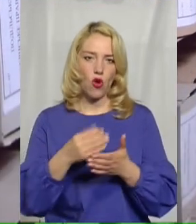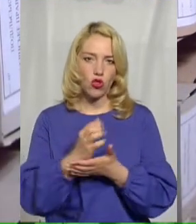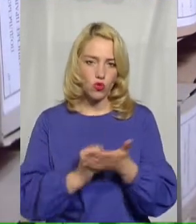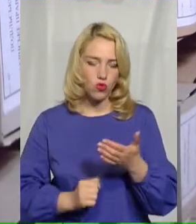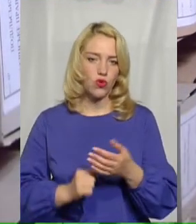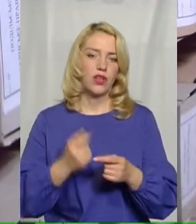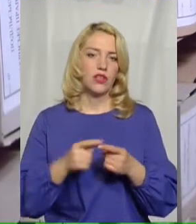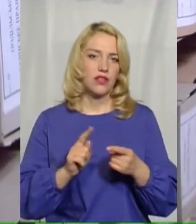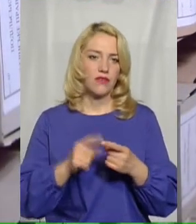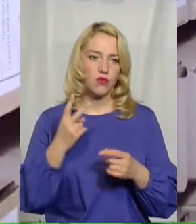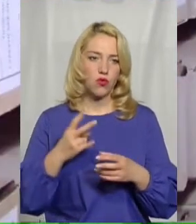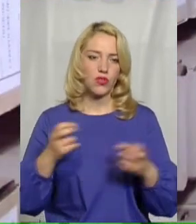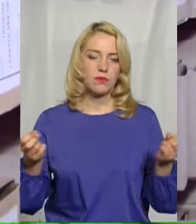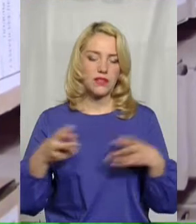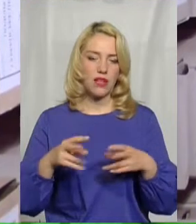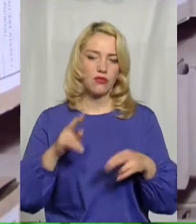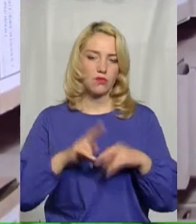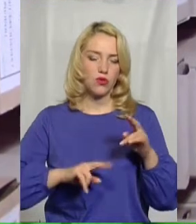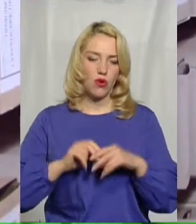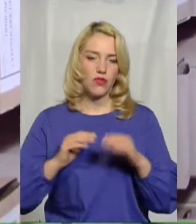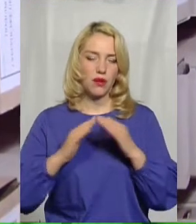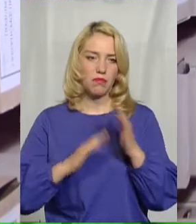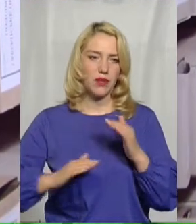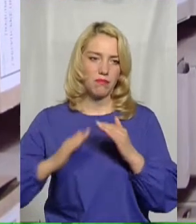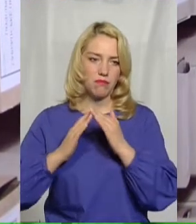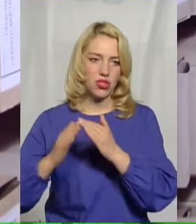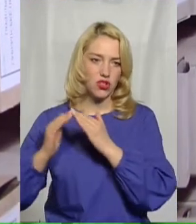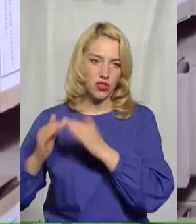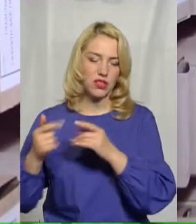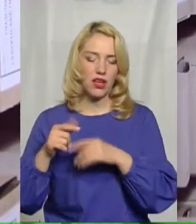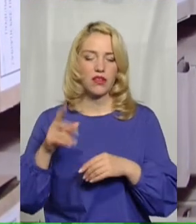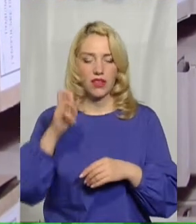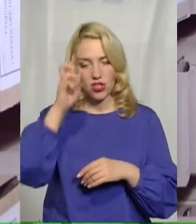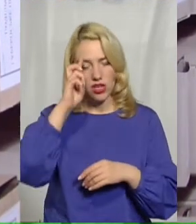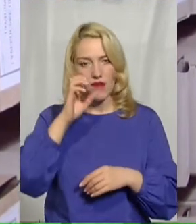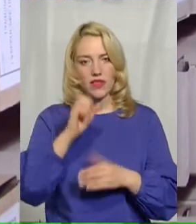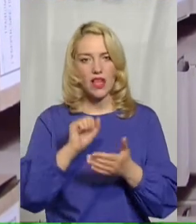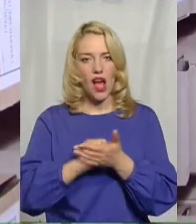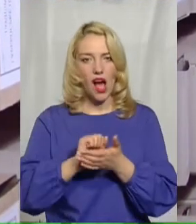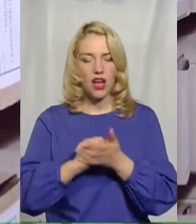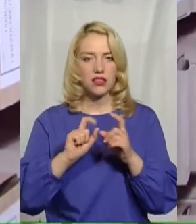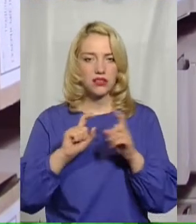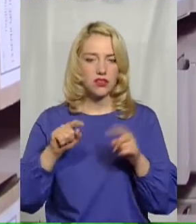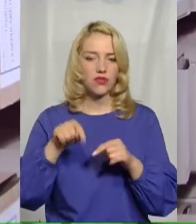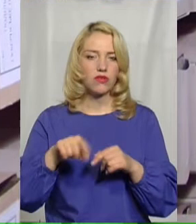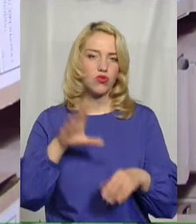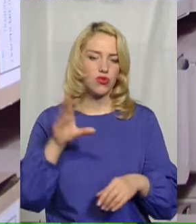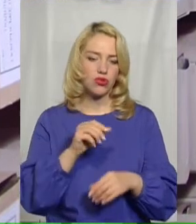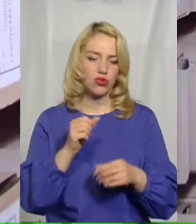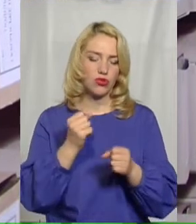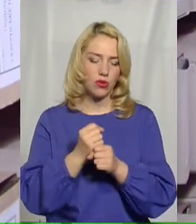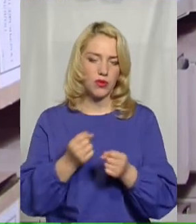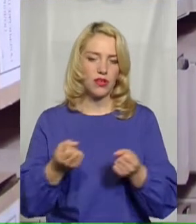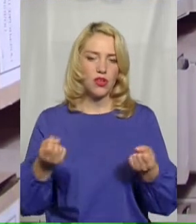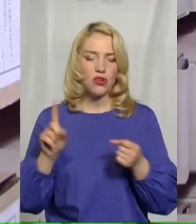спеціально збудованих приміщеннях. В Державному архіві створені всі умови для того, щоб дослідники почували себе комфортно. Ми працюємо